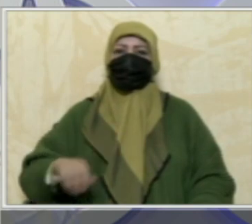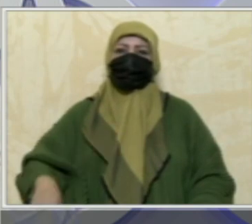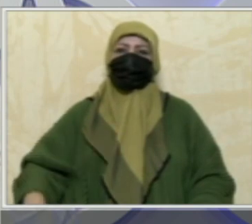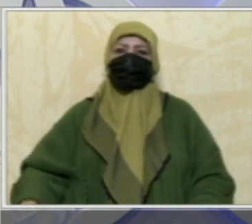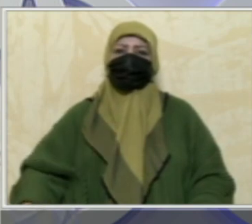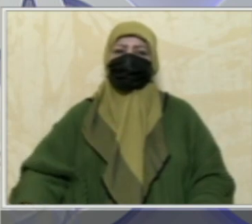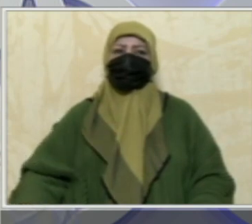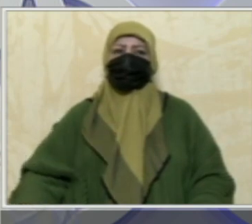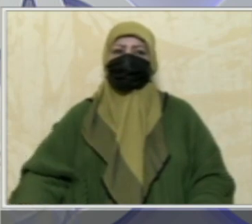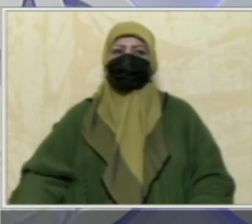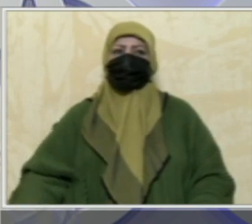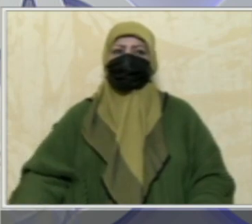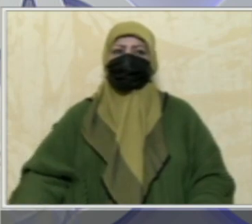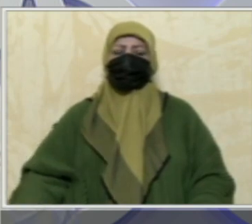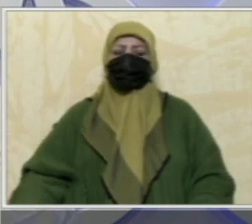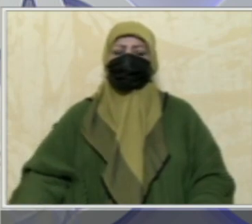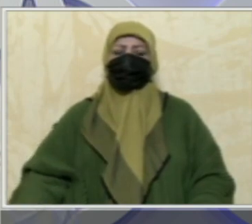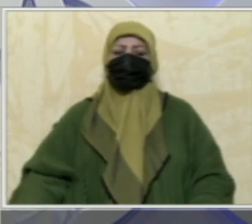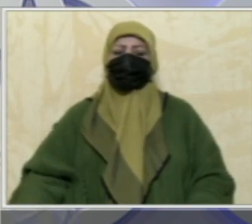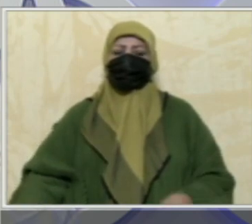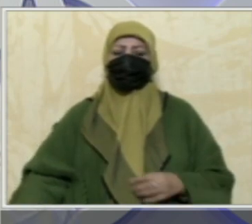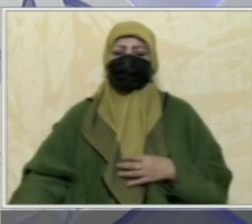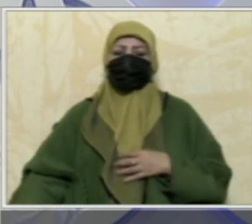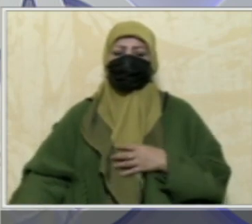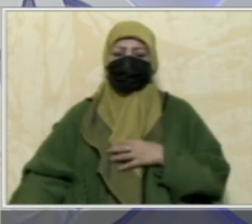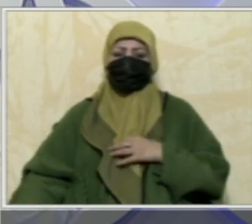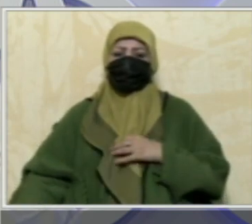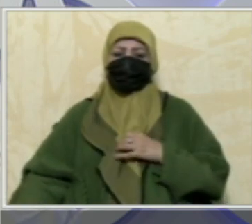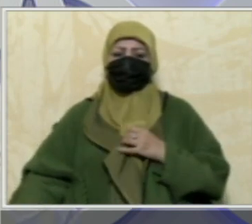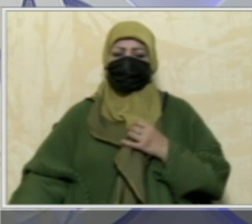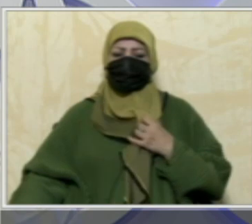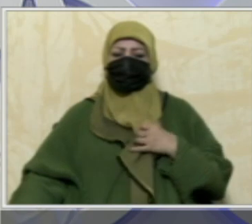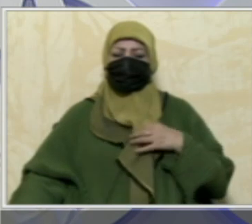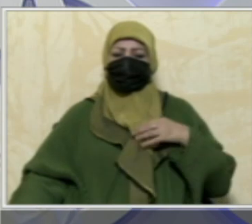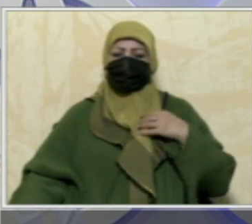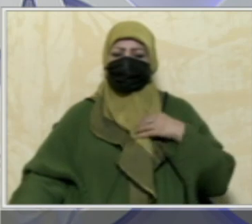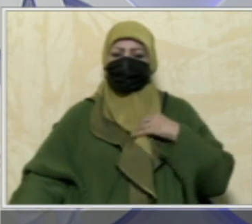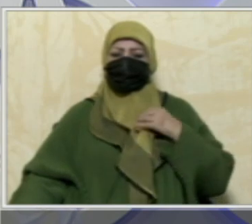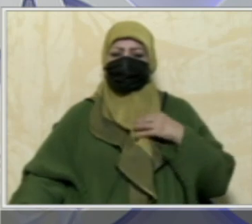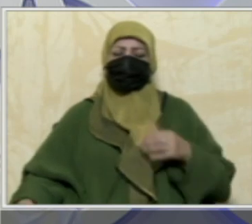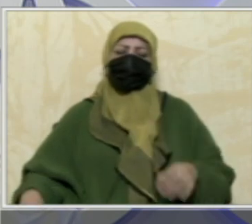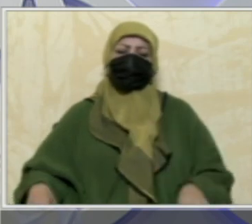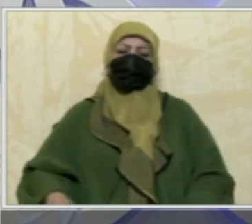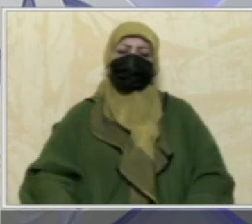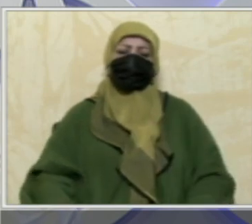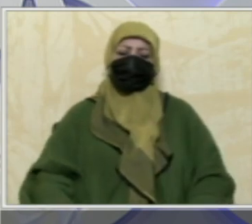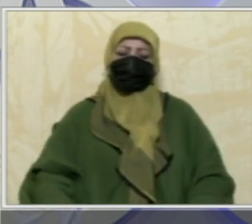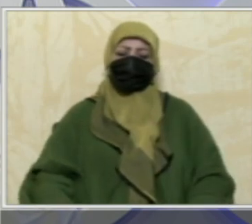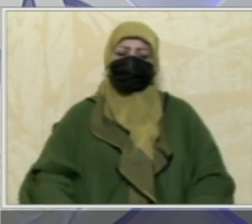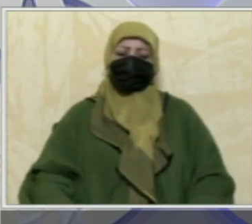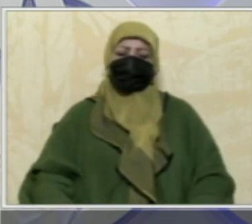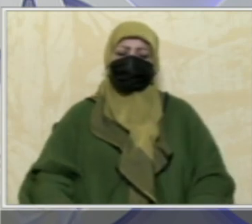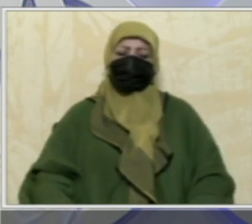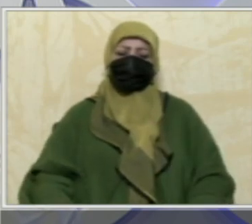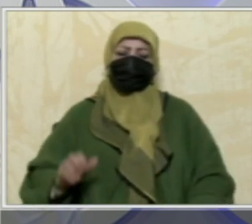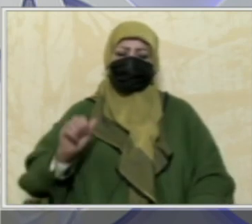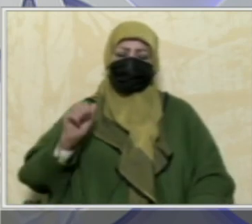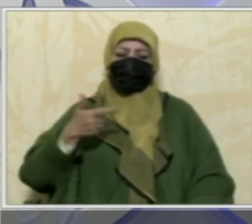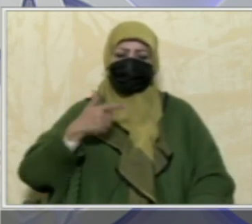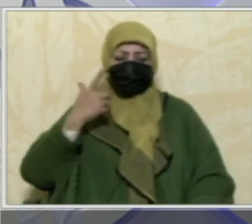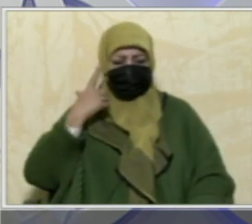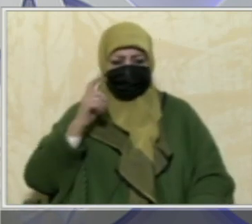معروفه مجموعات مجموعات وكل واحد نحكي عليه مجموعه الكارطه